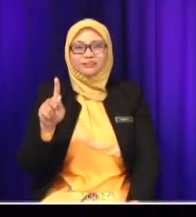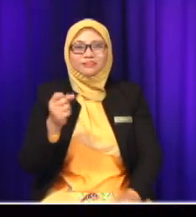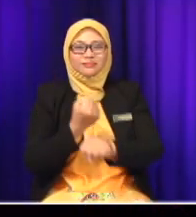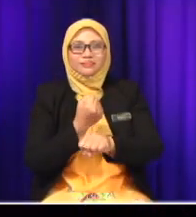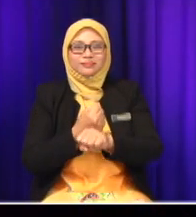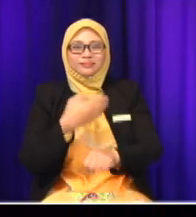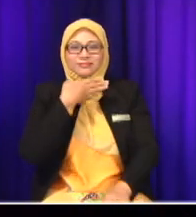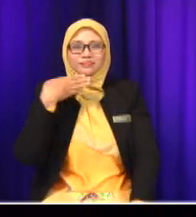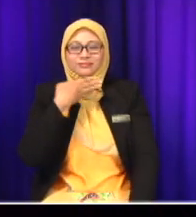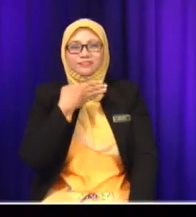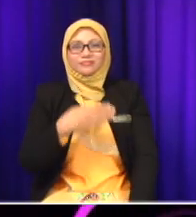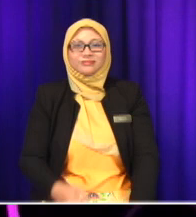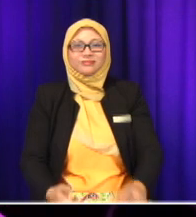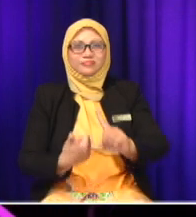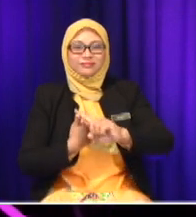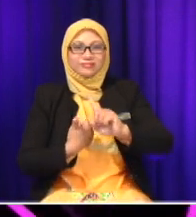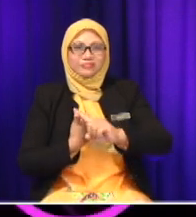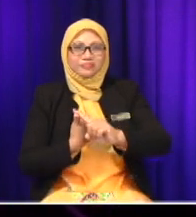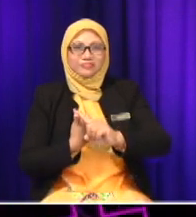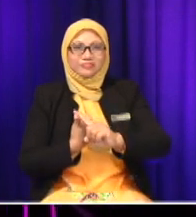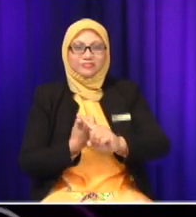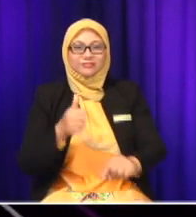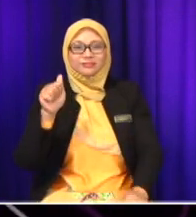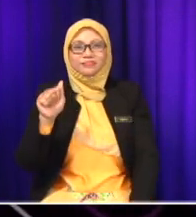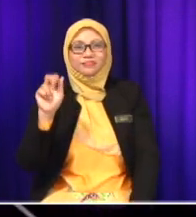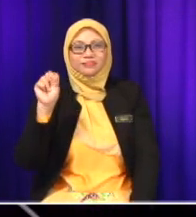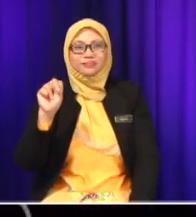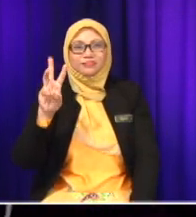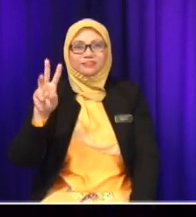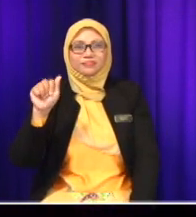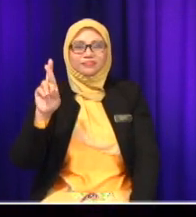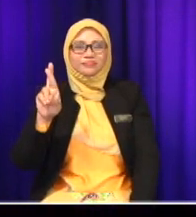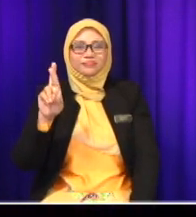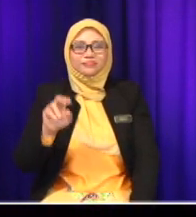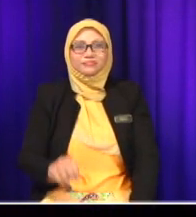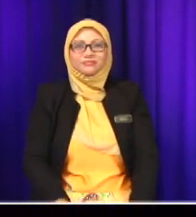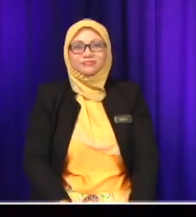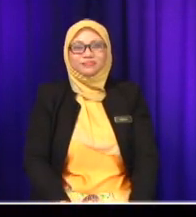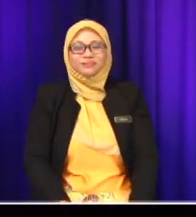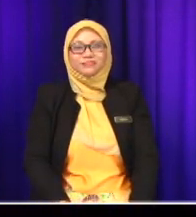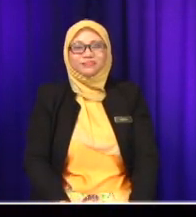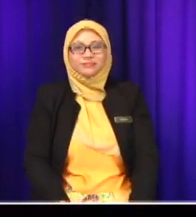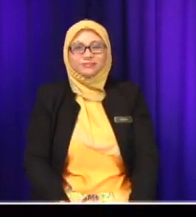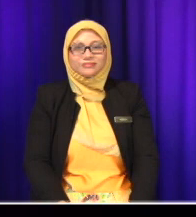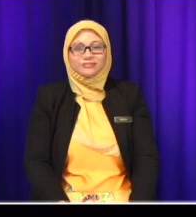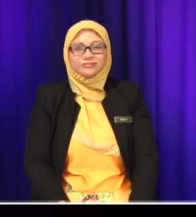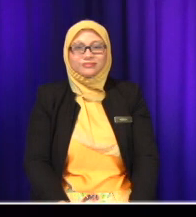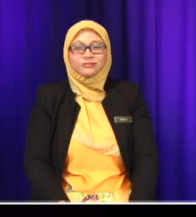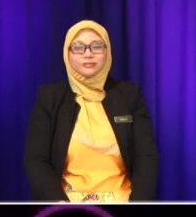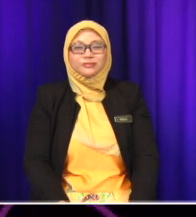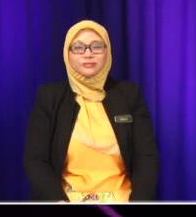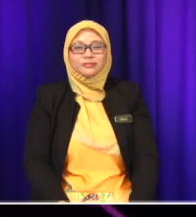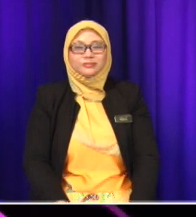kenalkan Muhammad mahzus Anwar bin Ibrahim hazus zus oke zus